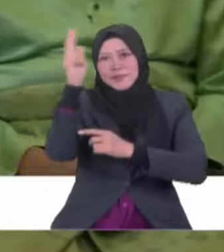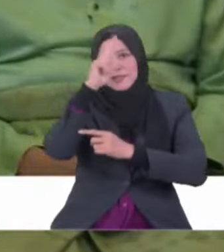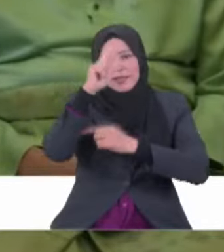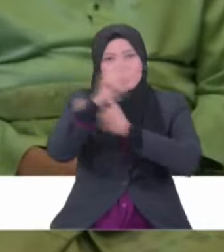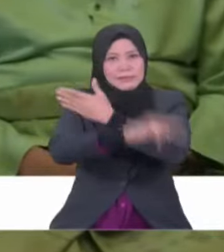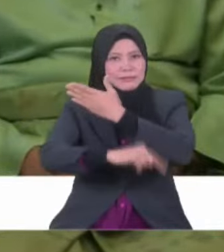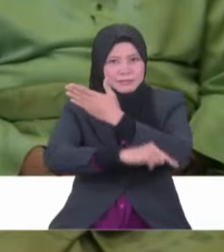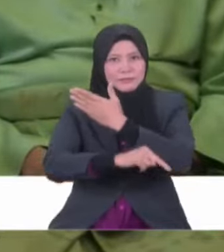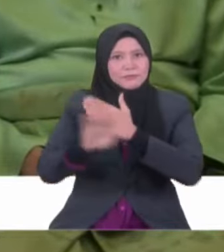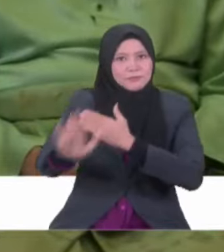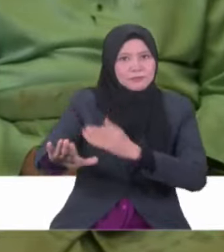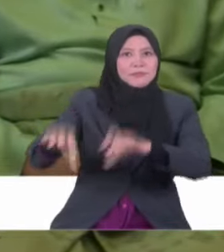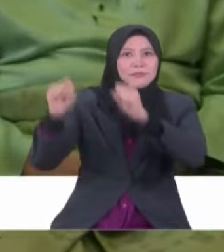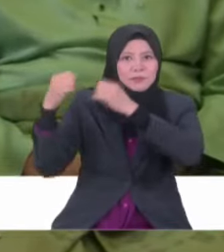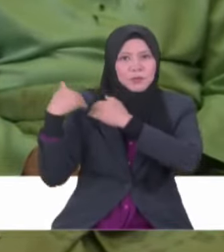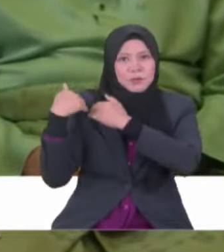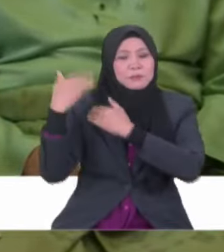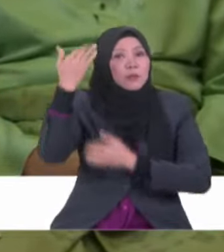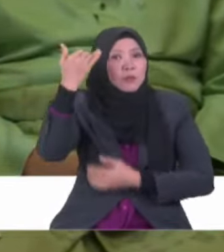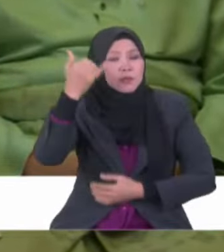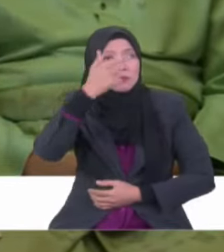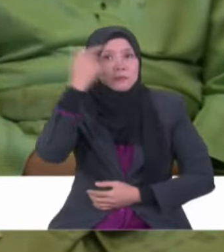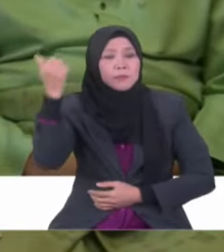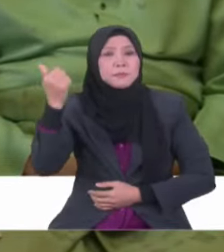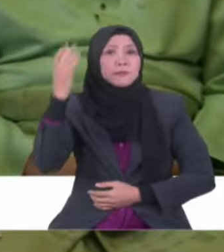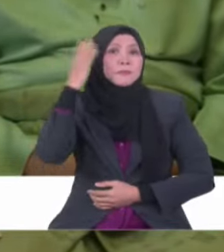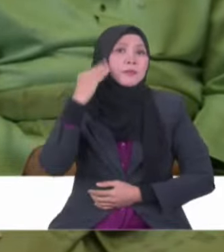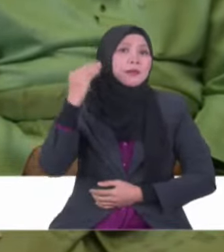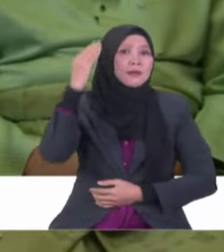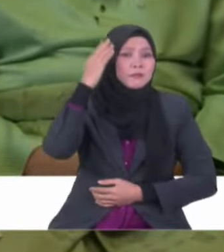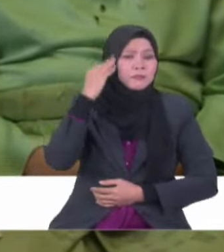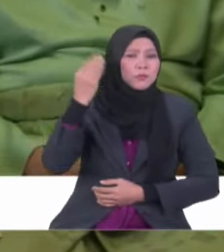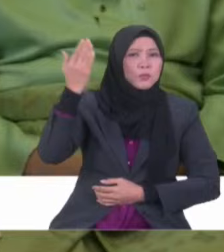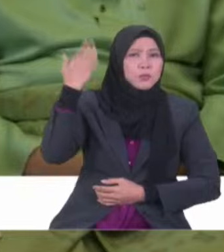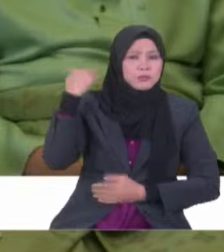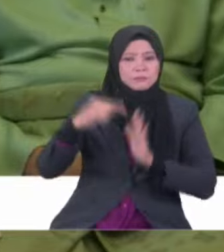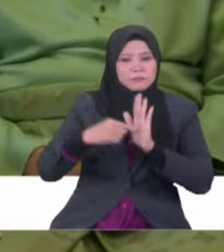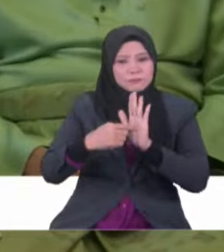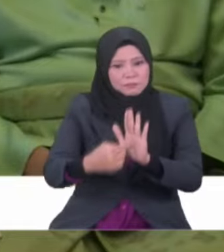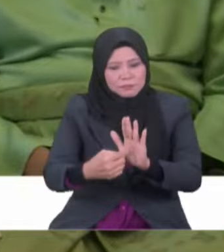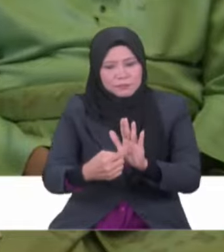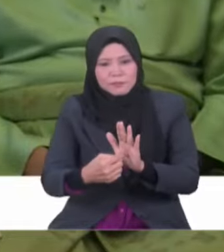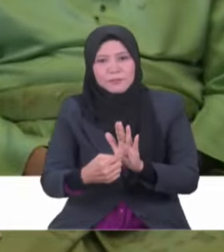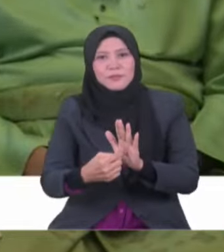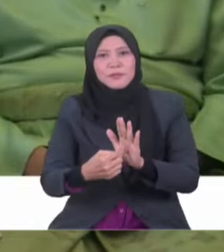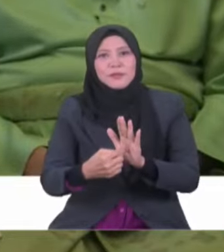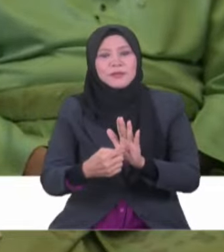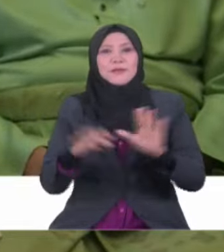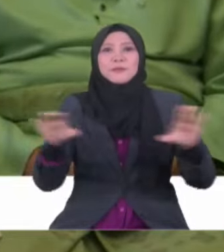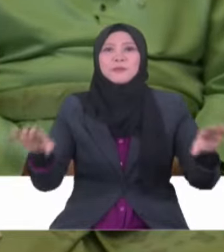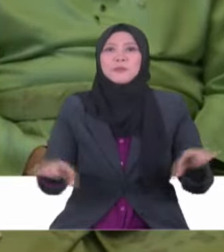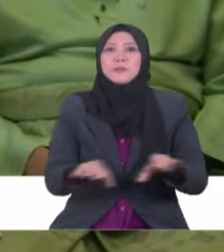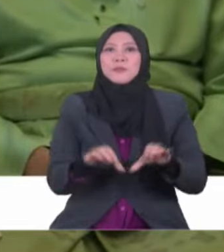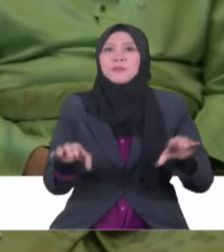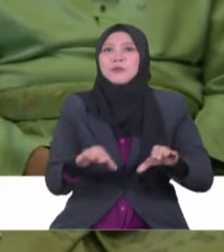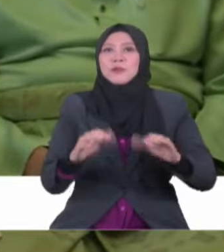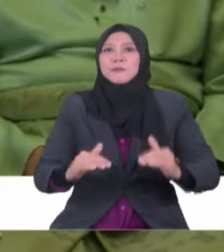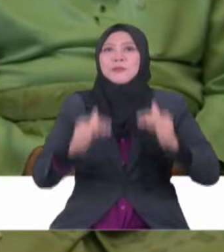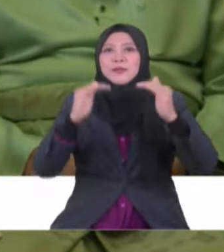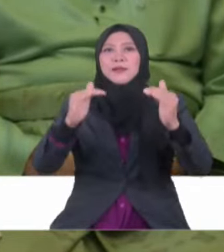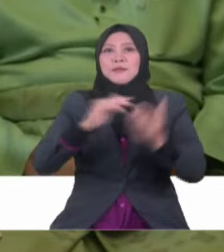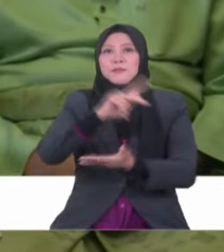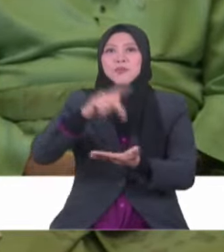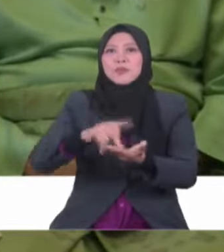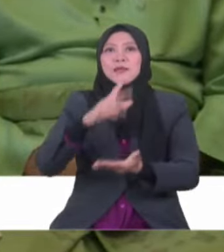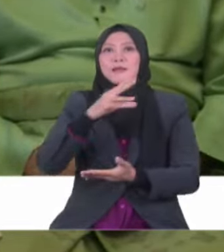negeri? Sebab pengalaman menunjukkan bahawa pelaksanaan di peringkat